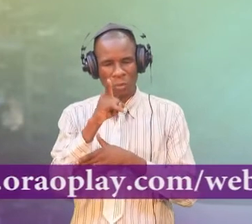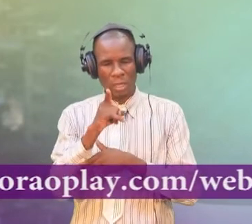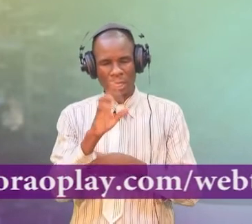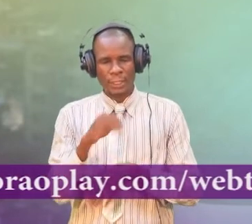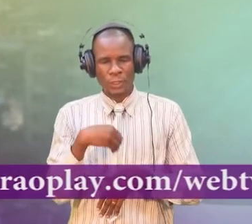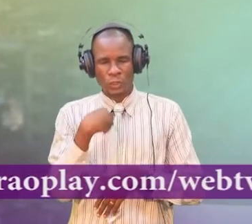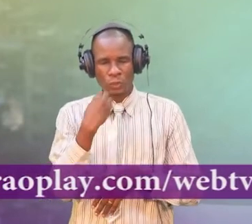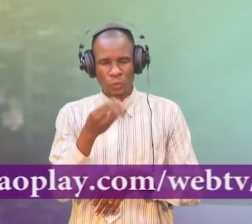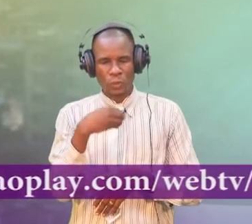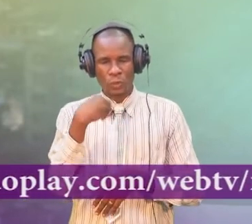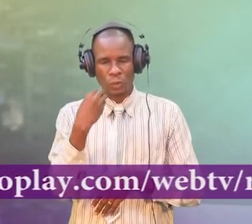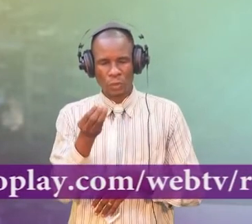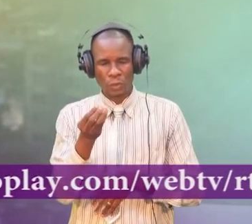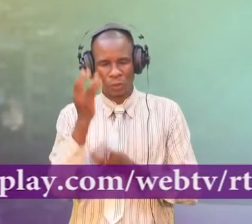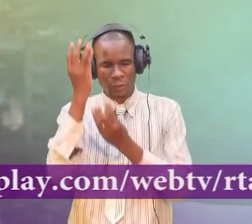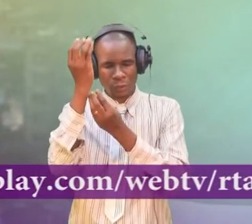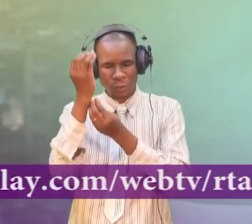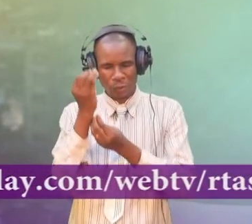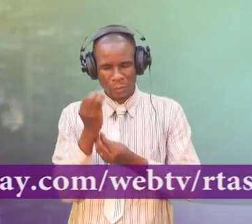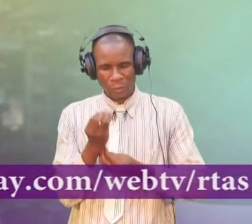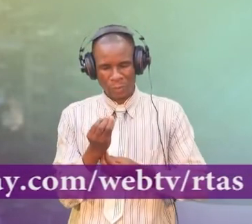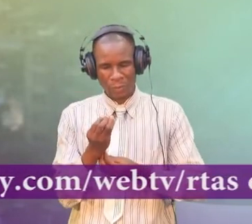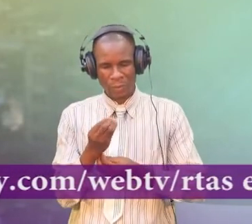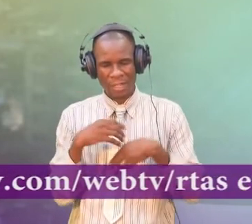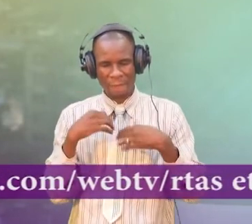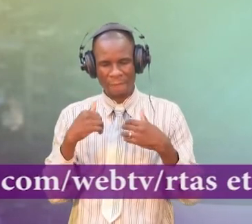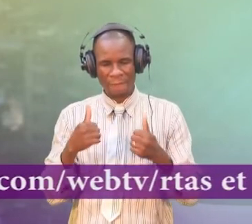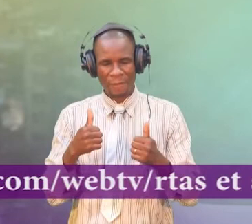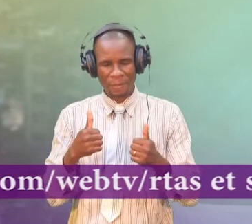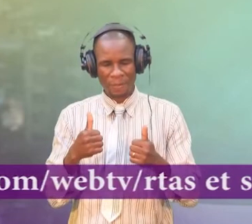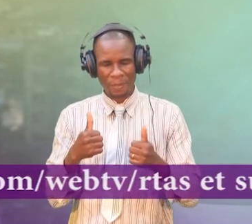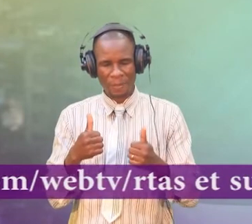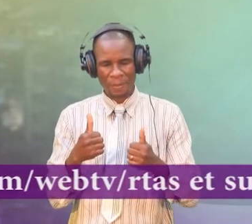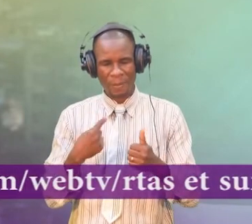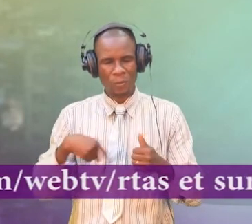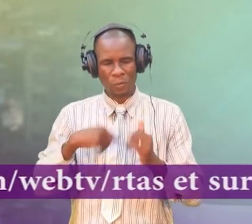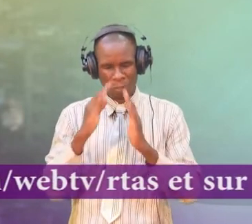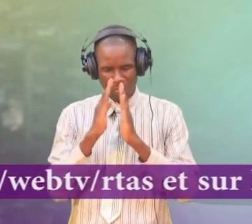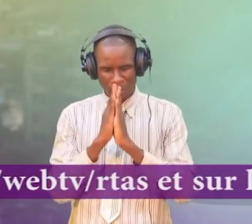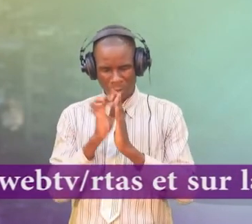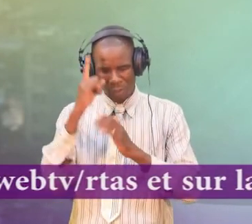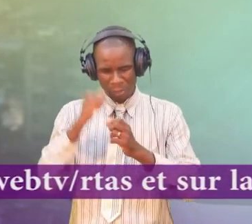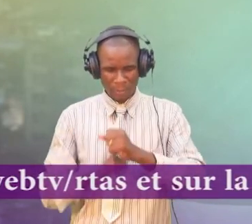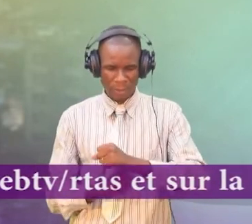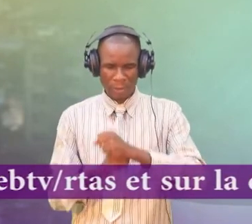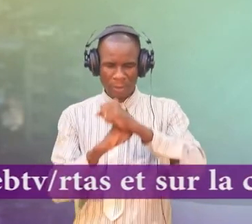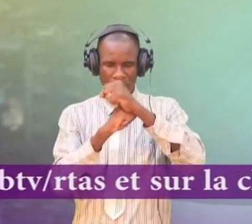Kristo, makila oyo esopanaki mpo ete biso toyeba na kopetwama mpe toyeba na kokangwama kati